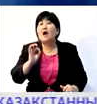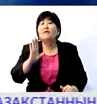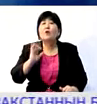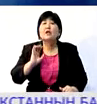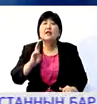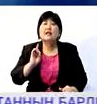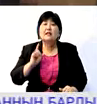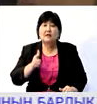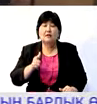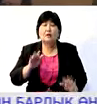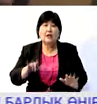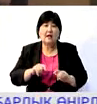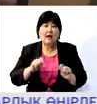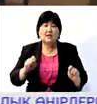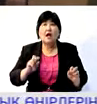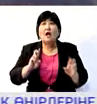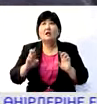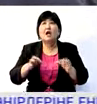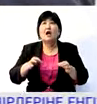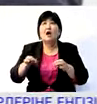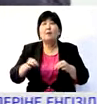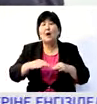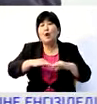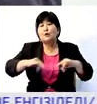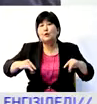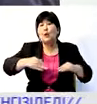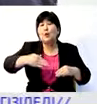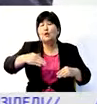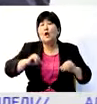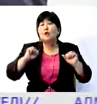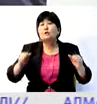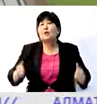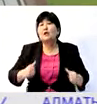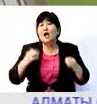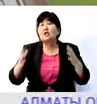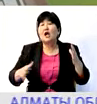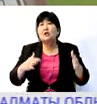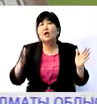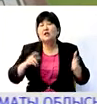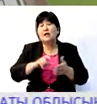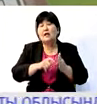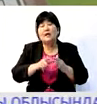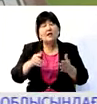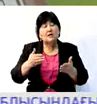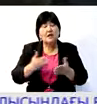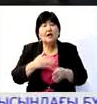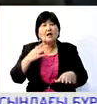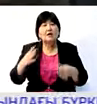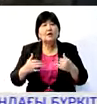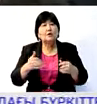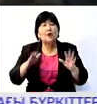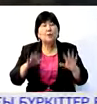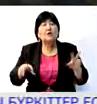ашылды. Шахмат, тоғызқұмалақ, үстел тенисі мен спорттық жаттығуларға арналған шағын зал, мұның барлығы жаңадан жабдықталған